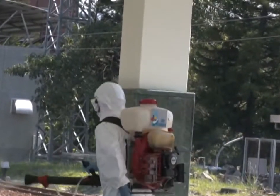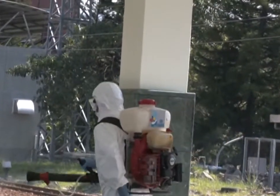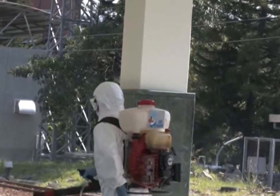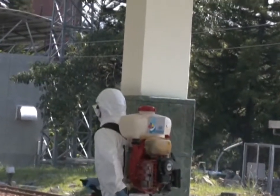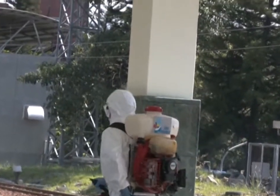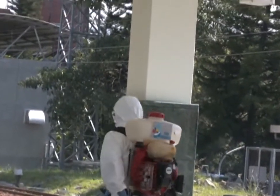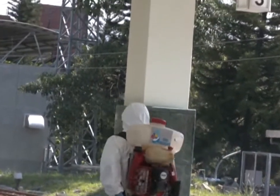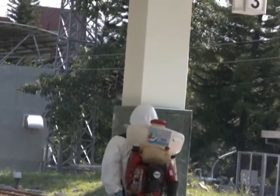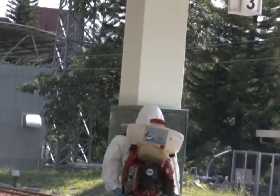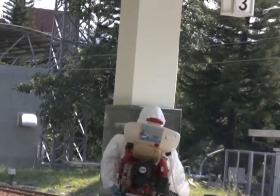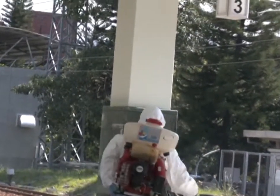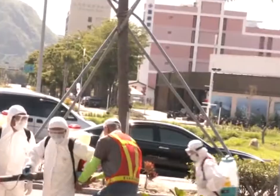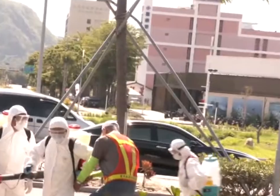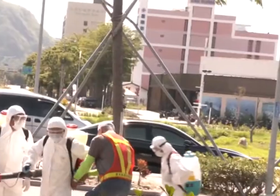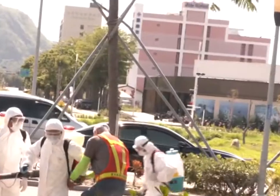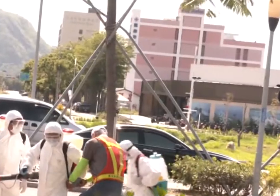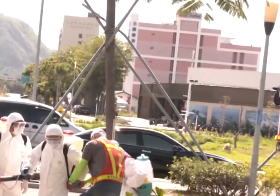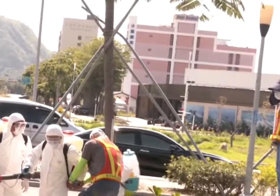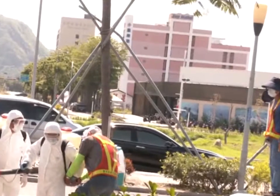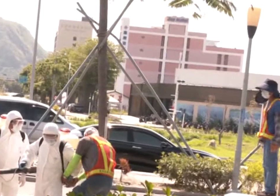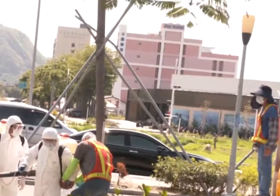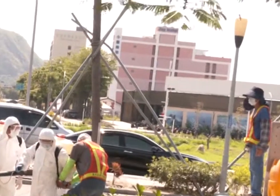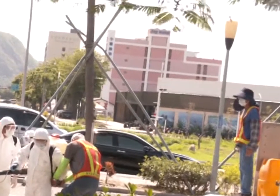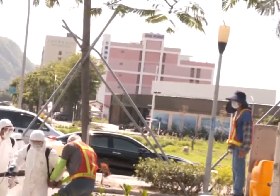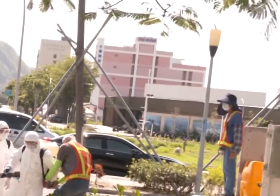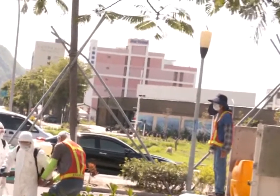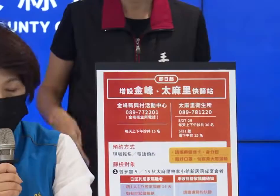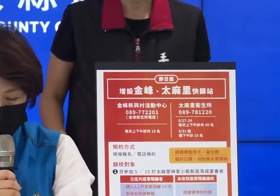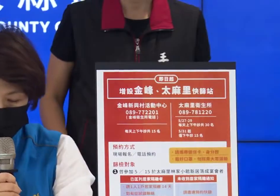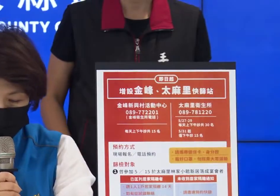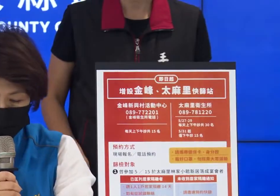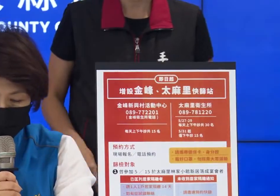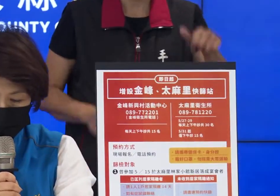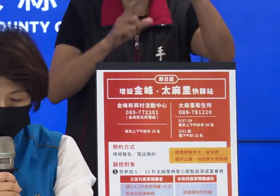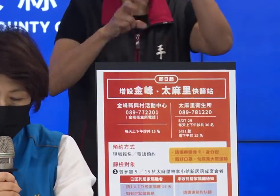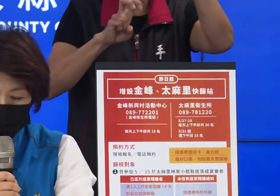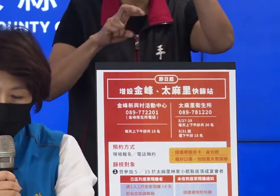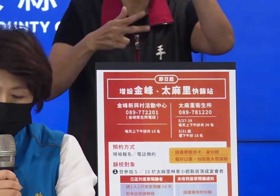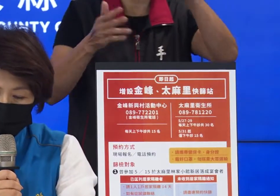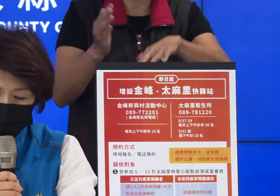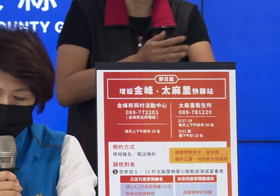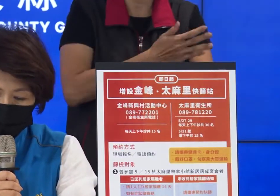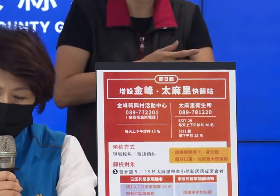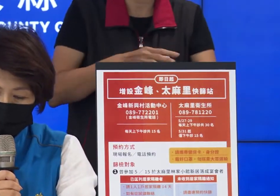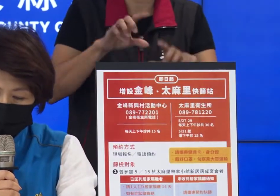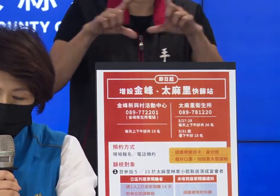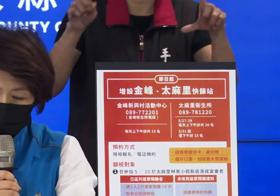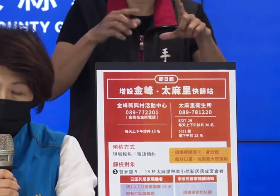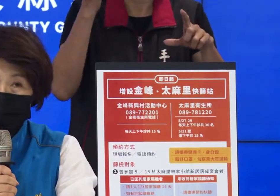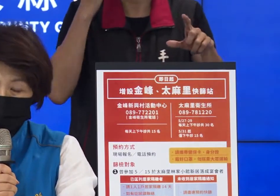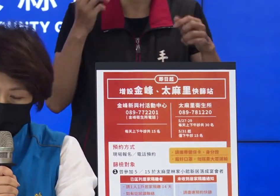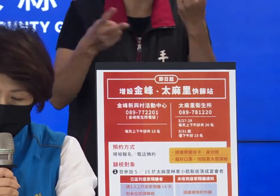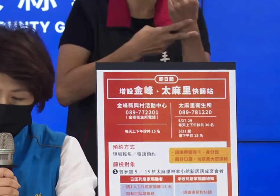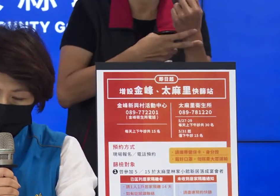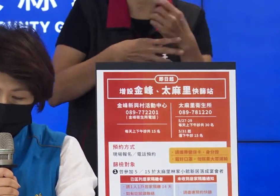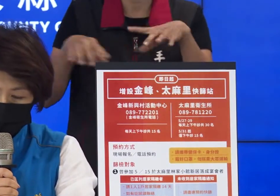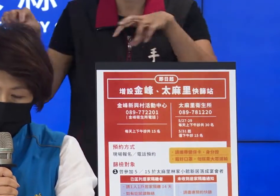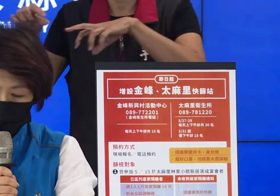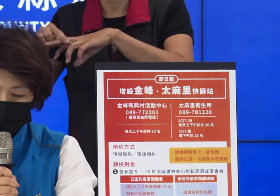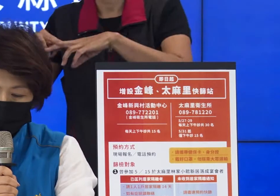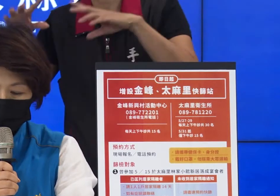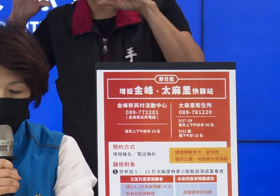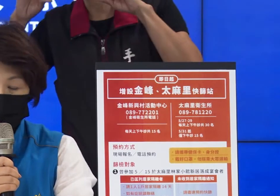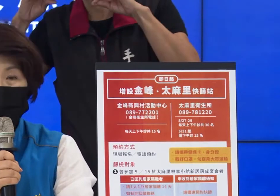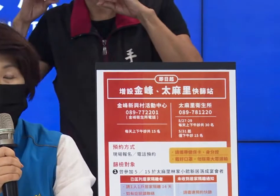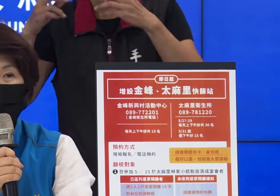从27号起将在两乡提早启动快筛。 27日起，太麻里、金峰两个卫生所